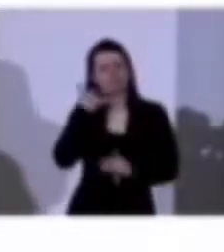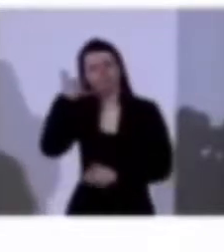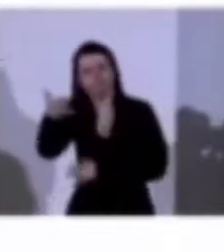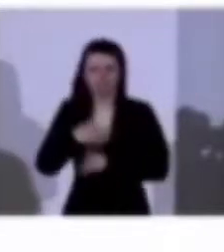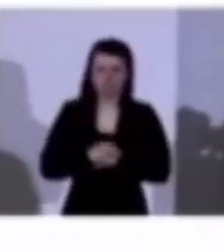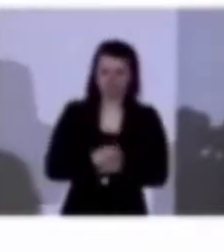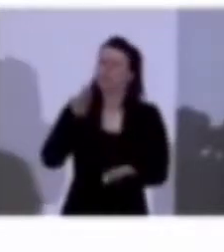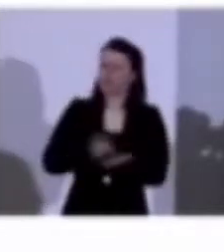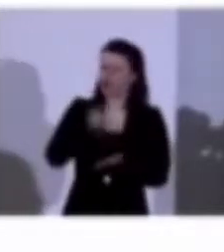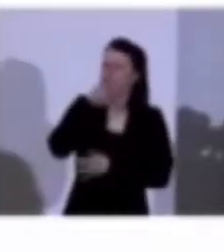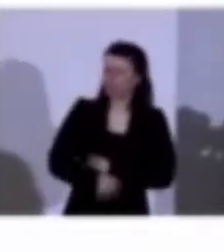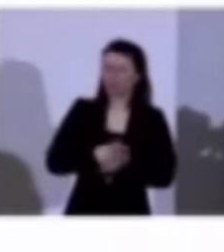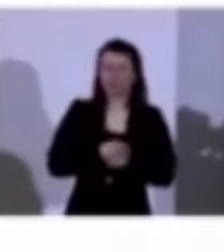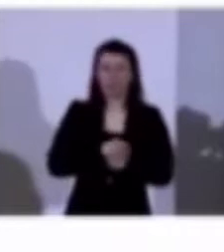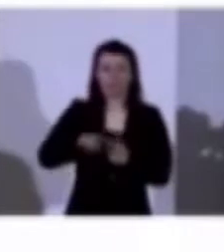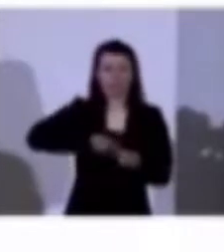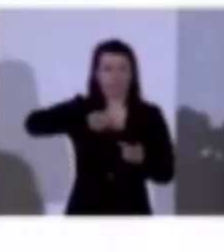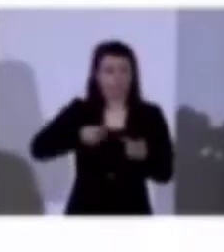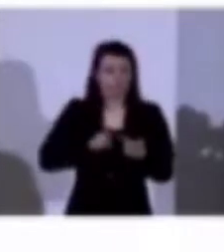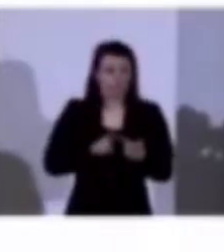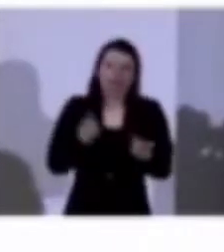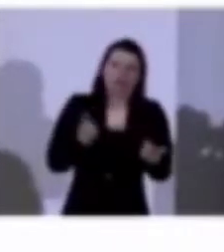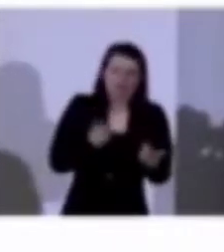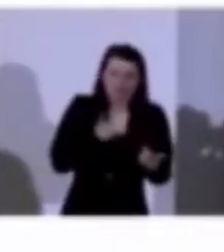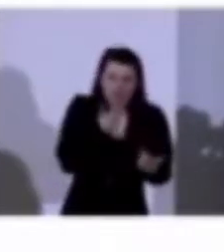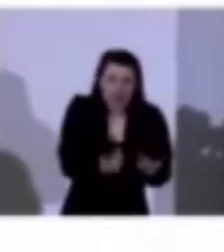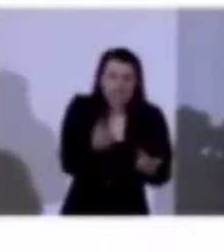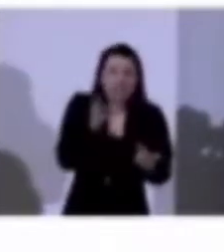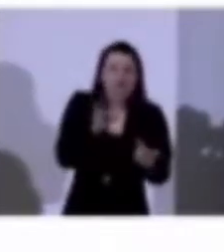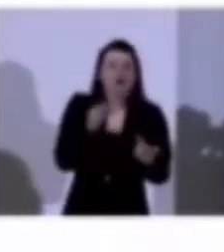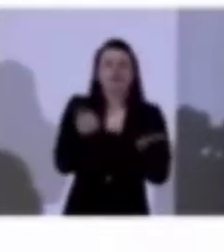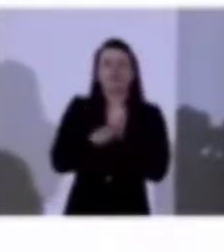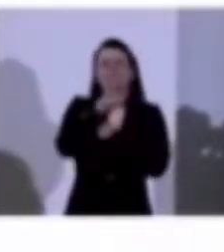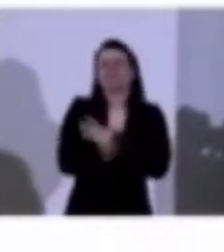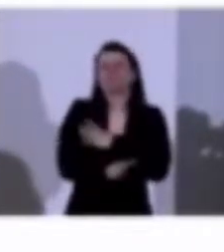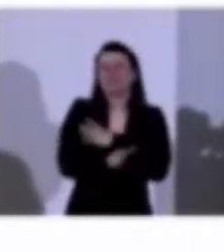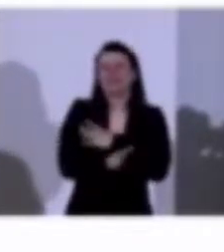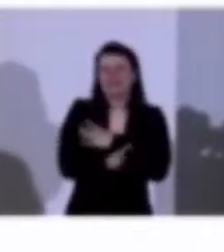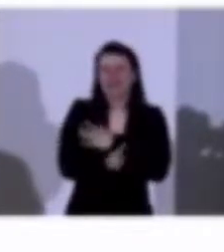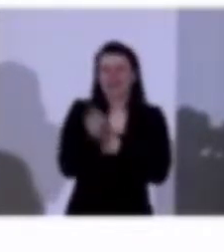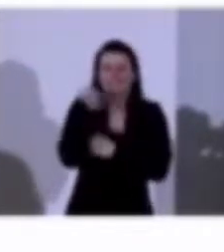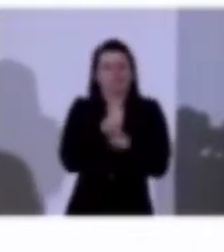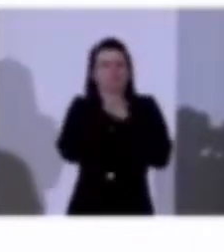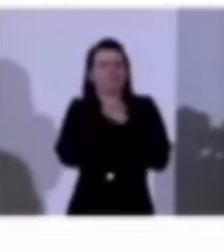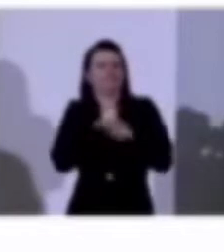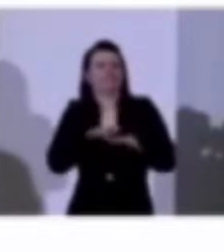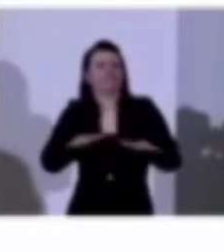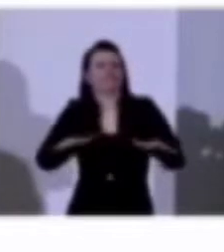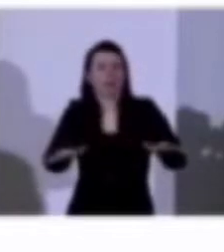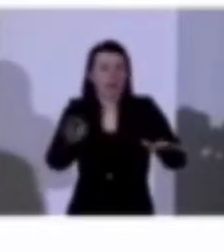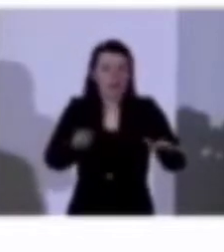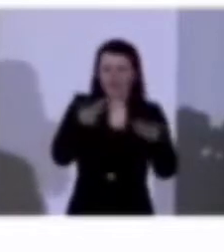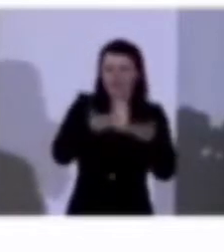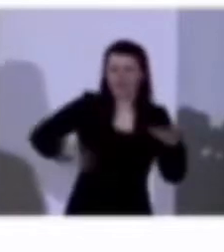il call center dopodiché questo diciamo grazie alla capillarità di poste italiane e alla vicinanza che poste italiane ha nei